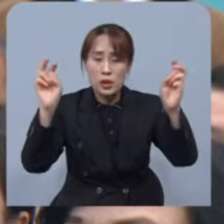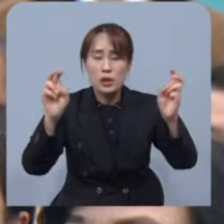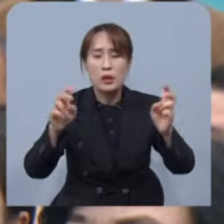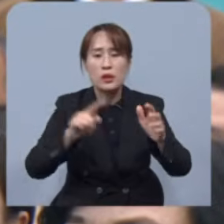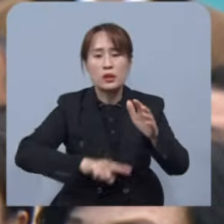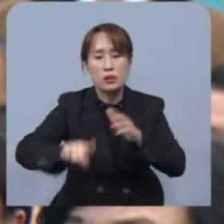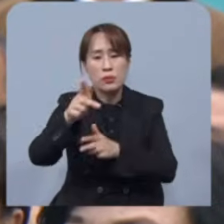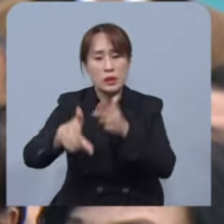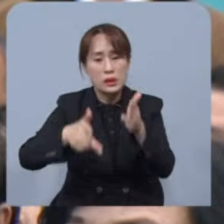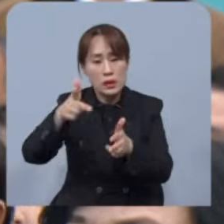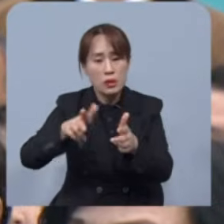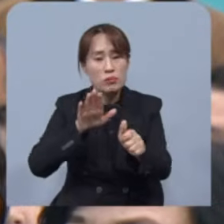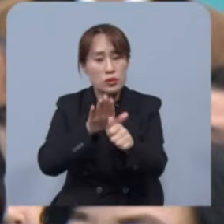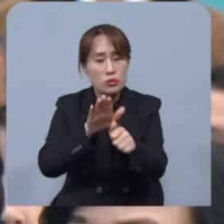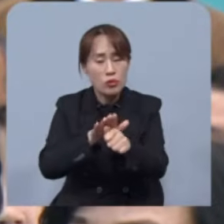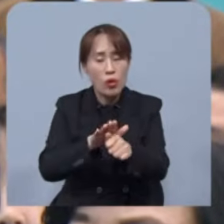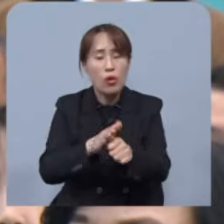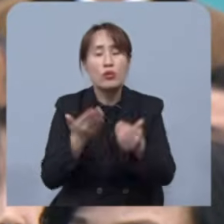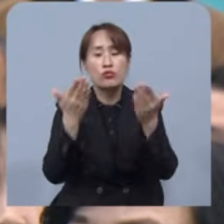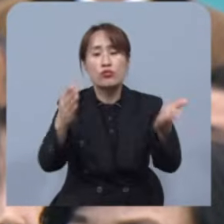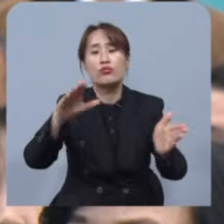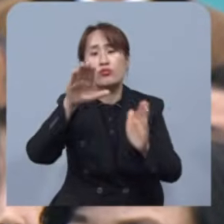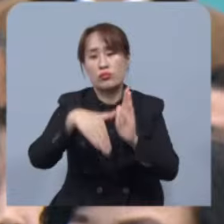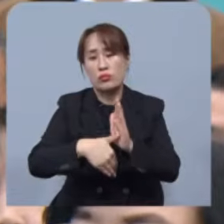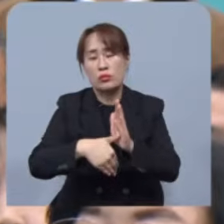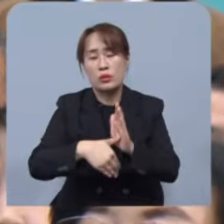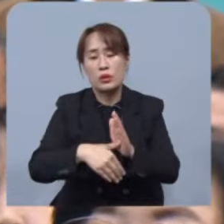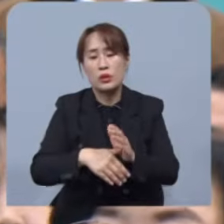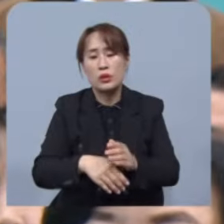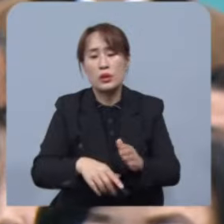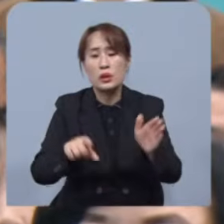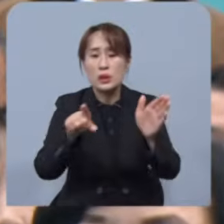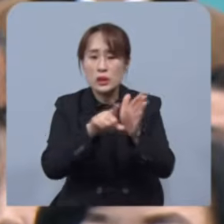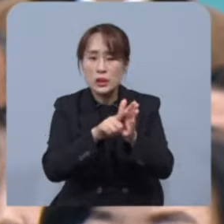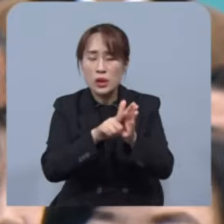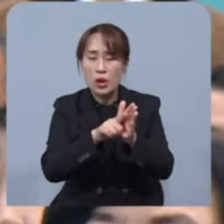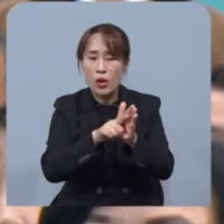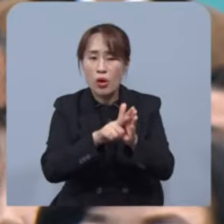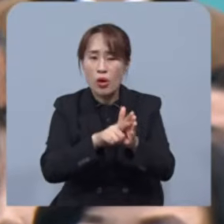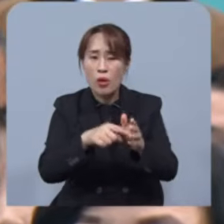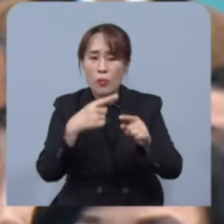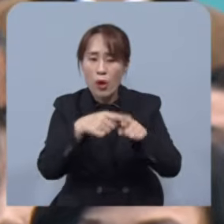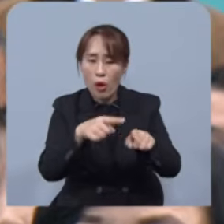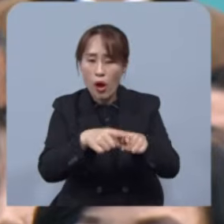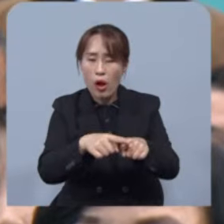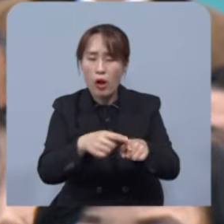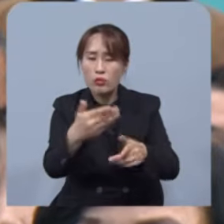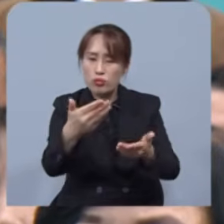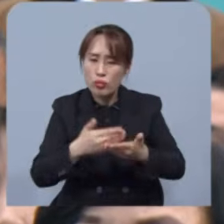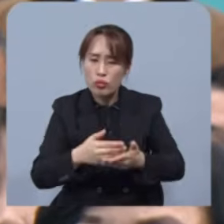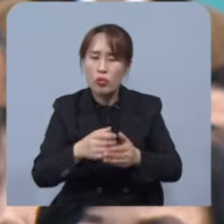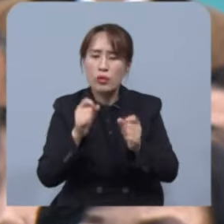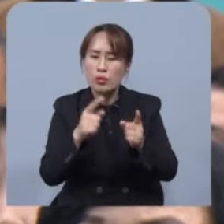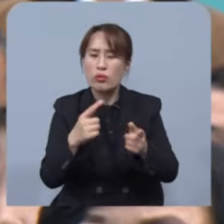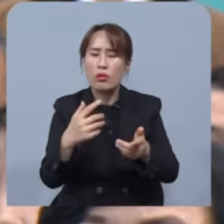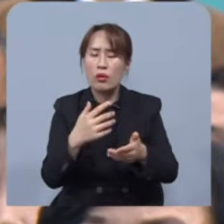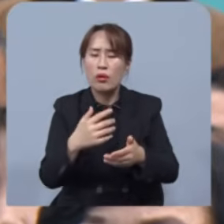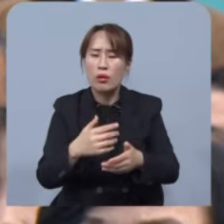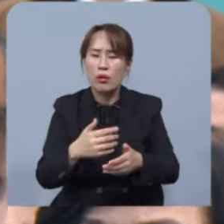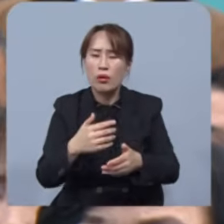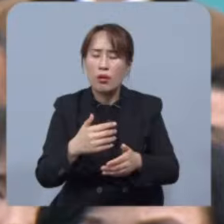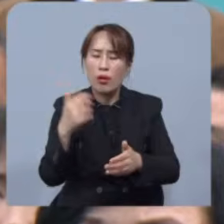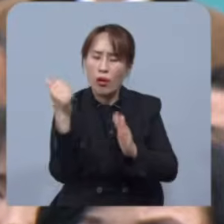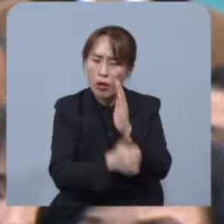첨단 산업을 이끄는데 지원을 해주는 데 있어서 그 신용도를 가지고 혹시나 평가가 되거나 기회가 박탈될까 봐 좀 우려가